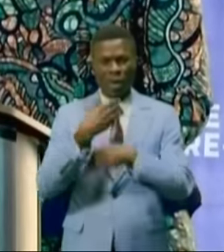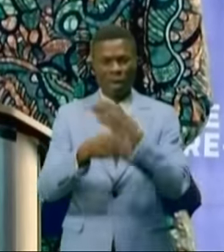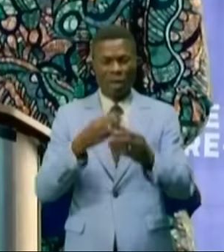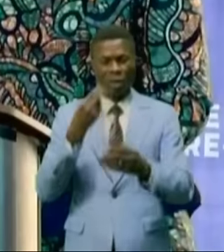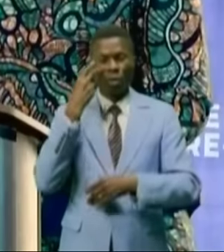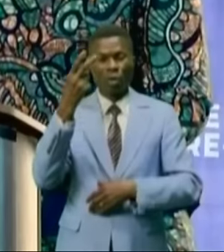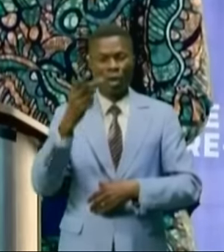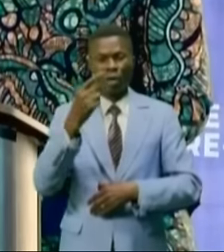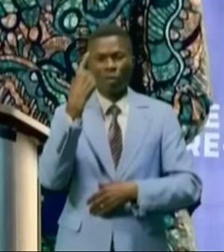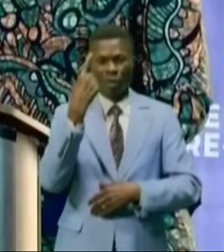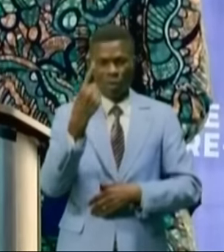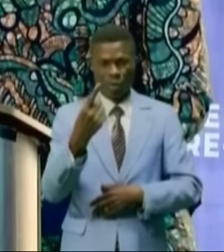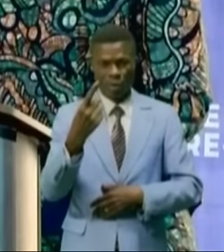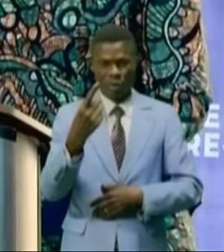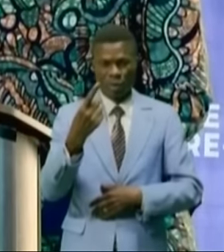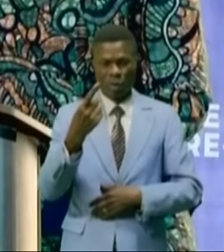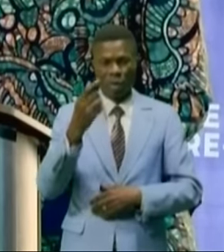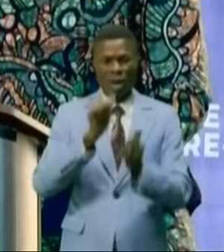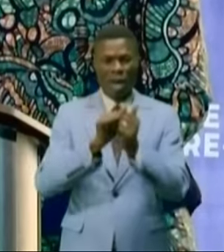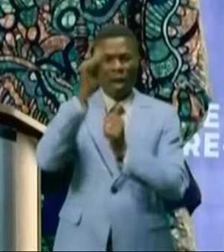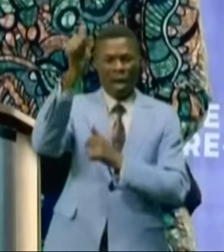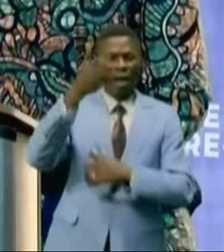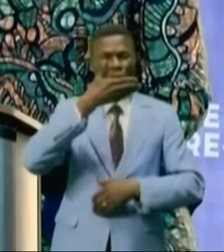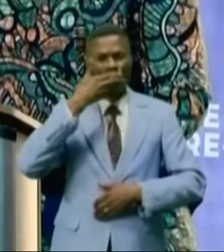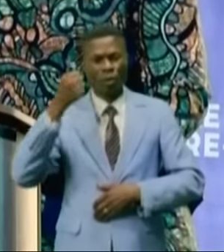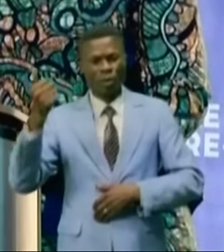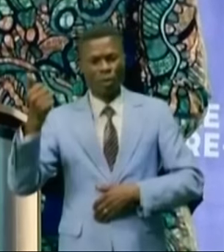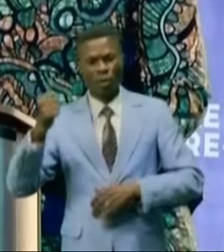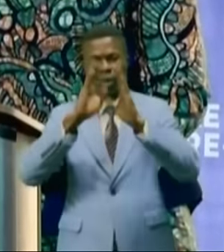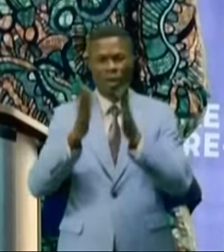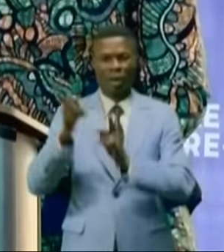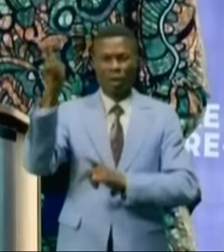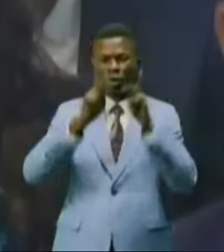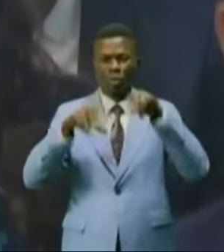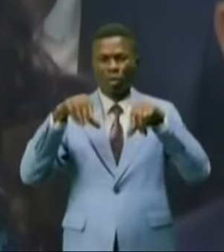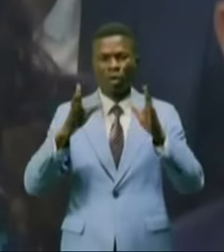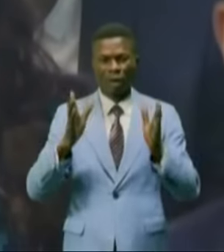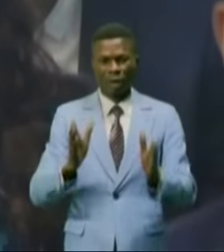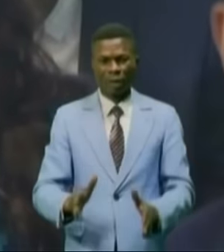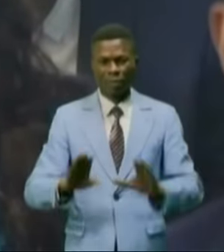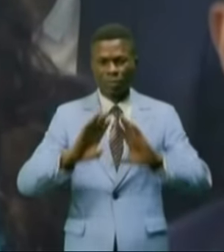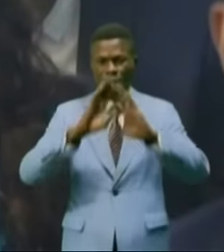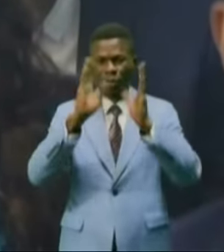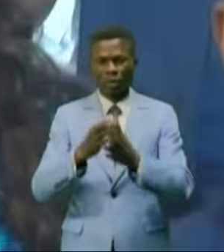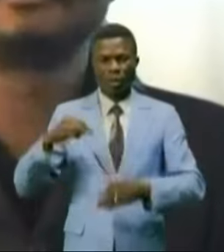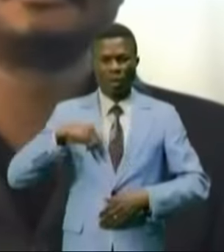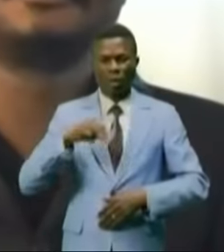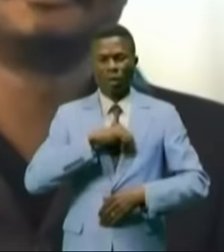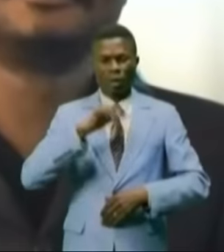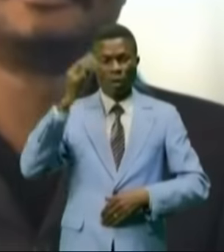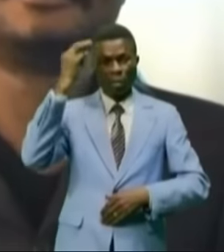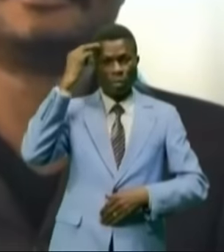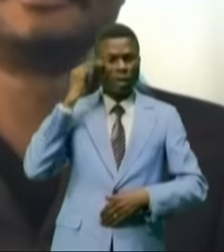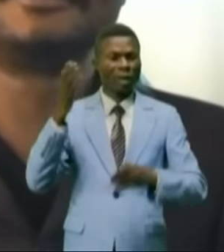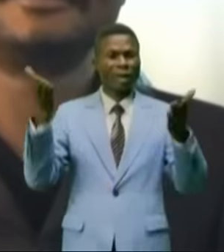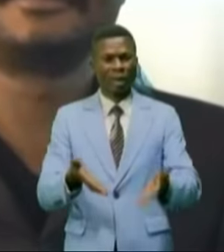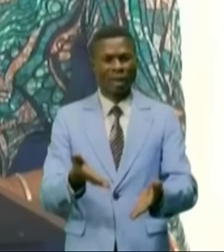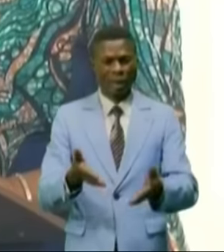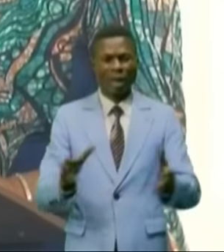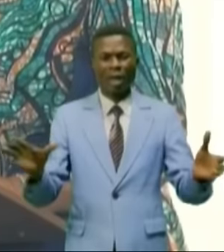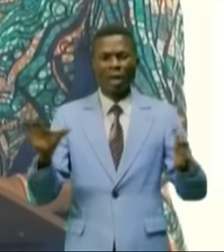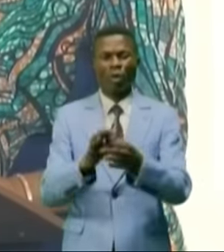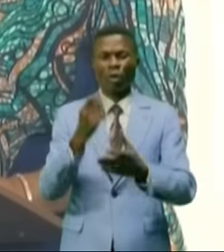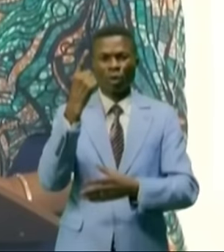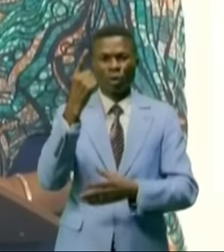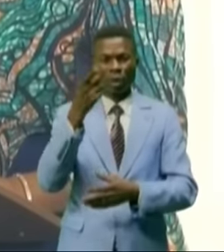vision commune d'un avenir meilleur pour tous les citoyens de notre pays. Tous les membres du gouvernement étaient présents et solidaires.